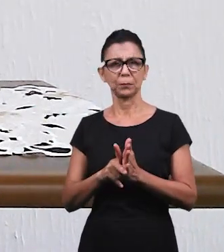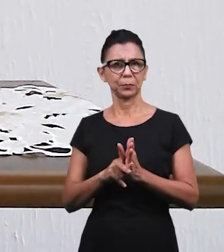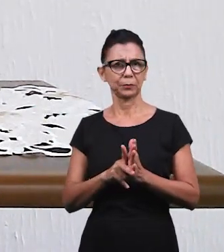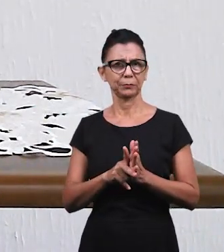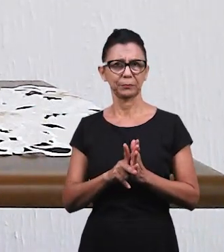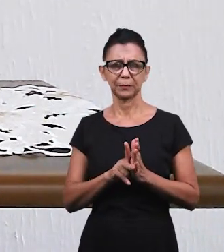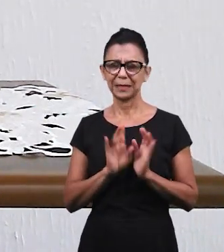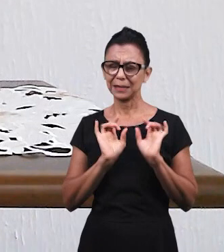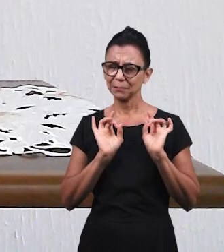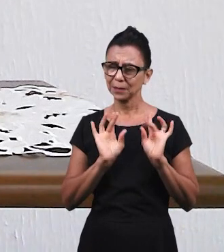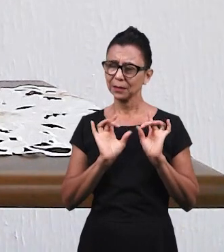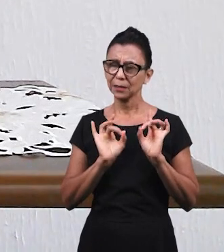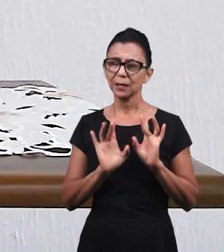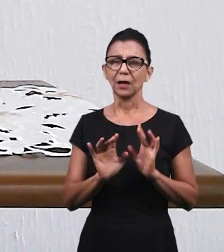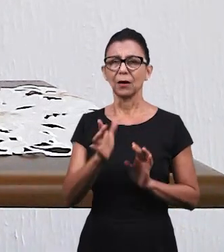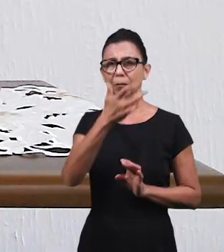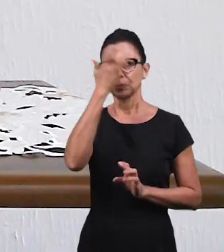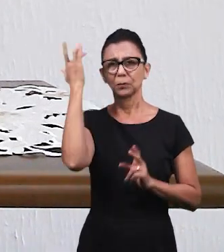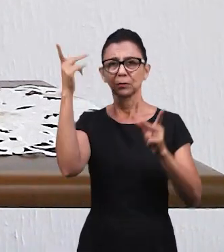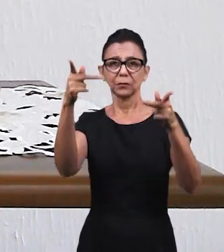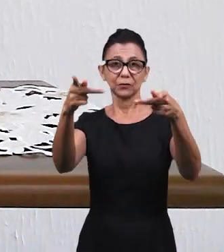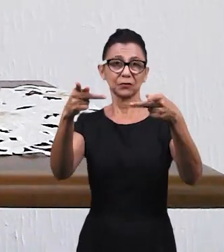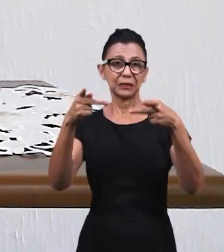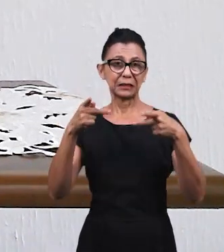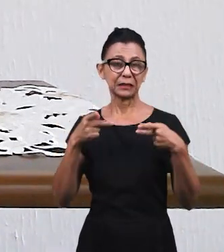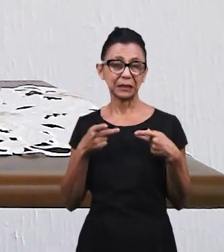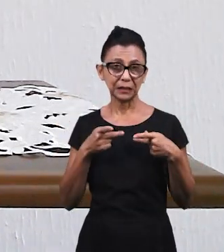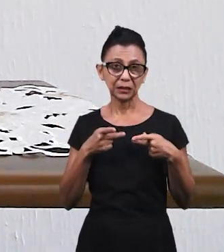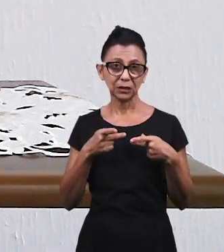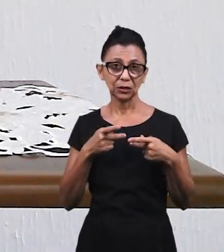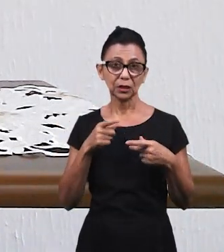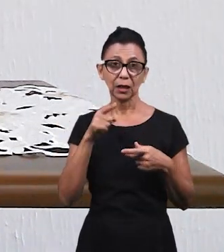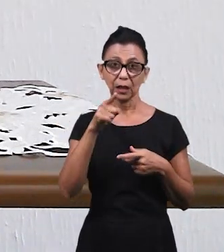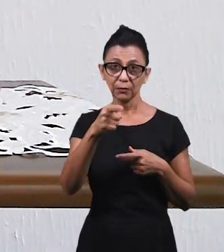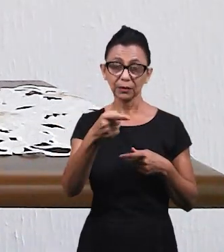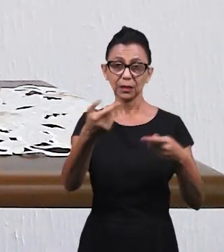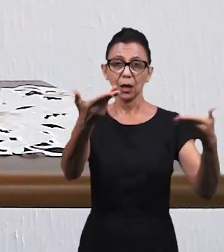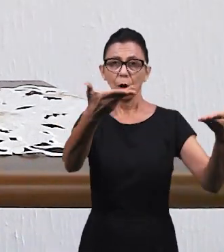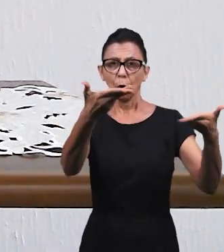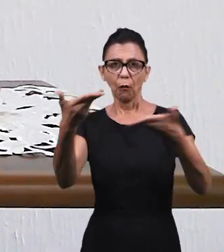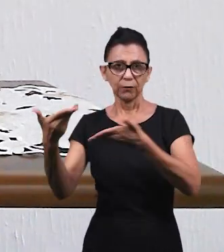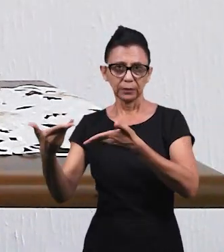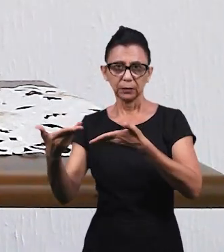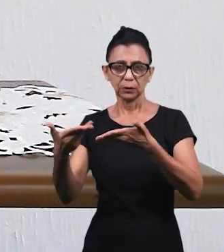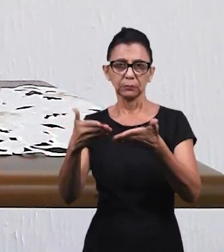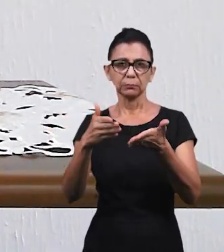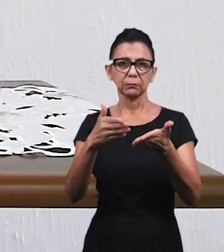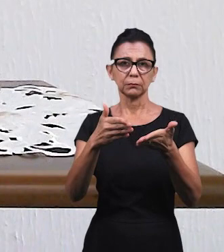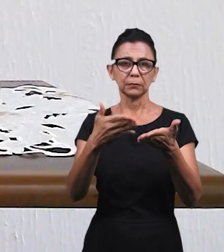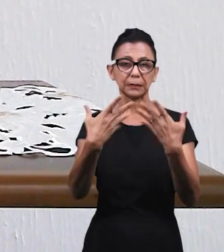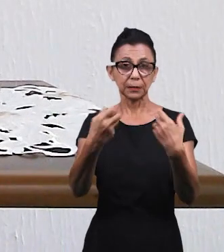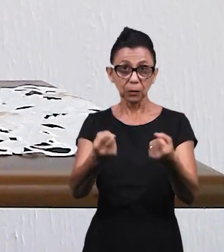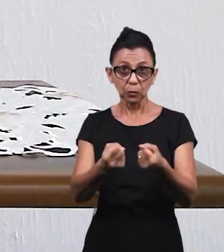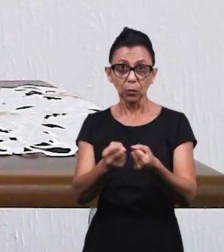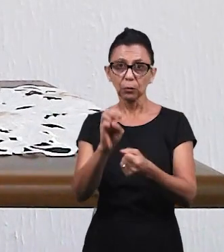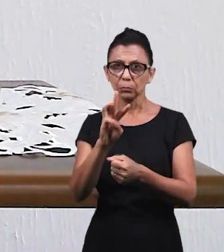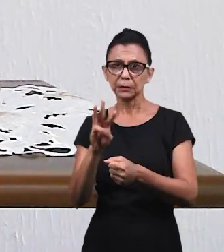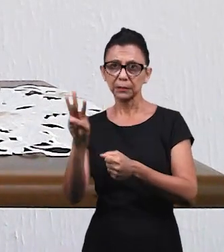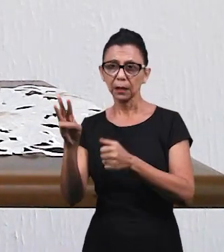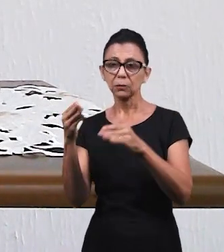для гостей. Все те, кто в гости к нам пришел, кто живет в Бразилии, кто не является членом нашей церкви,